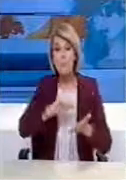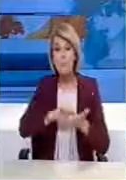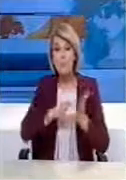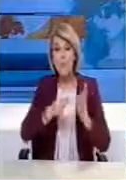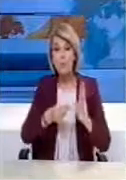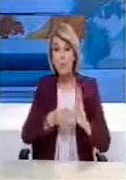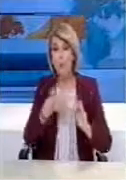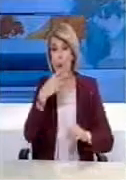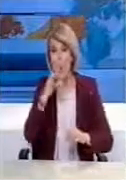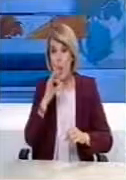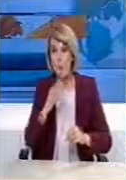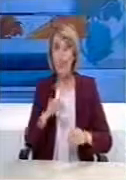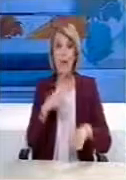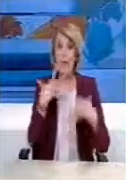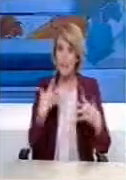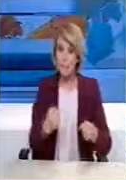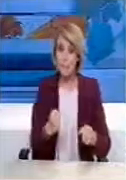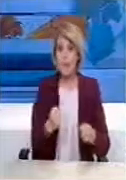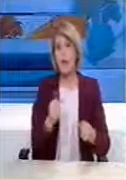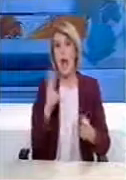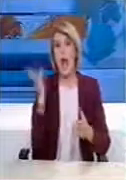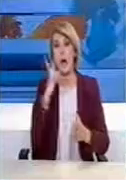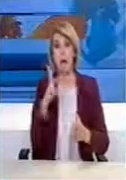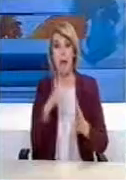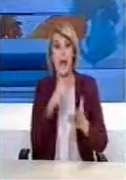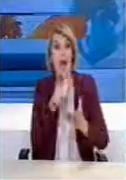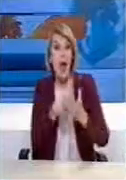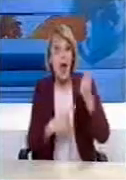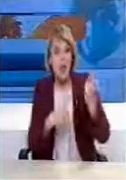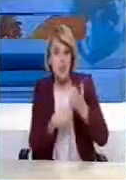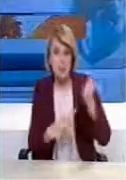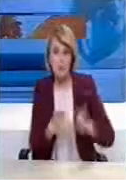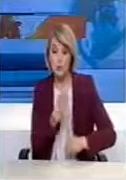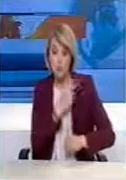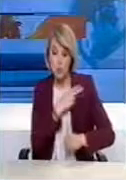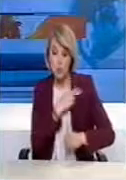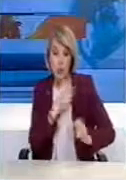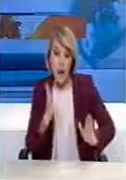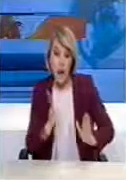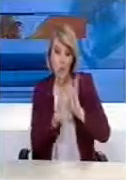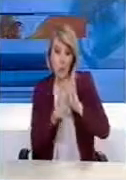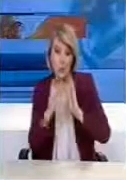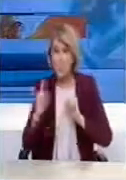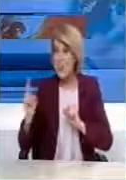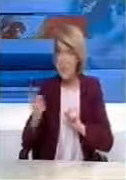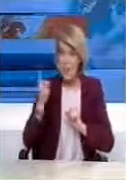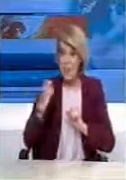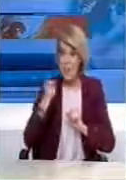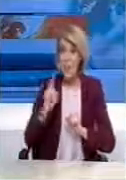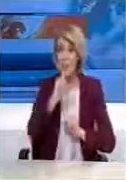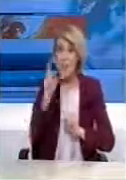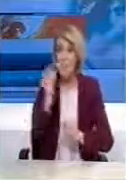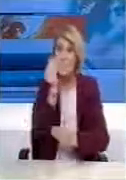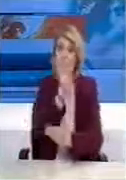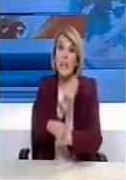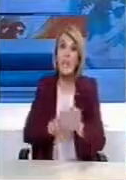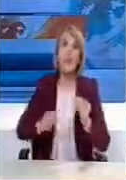γιατί καταγράφηκε ότι η έλλειψη αυτής της θεραπευτικής αντιμετώπισης, της καλύτερης δυνατής θεραπευτικής αντιμετώπισης, μπορεί να οδηγήσει σε